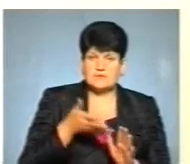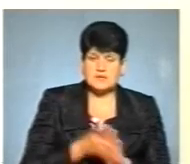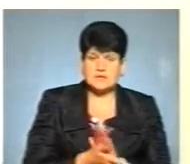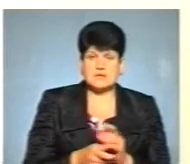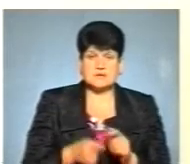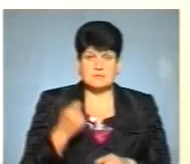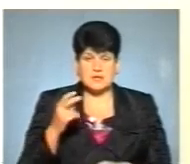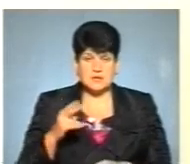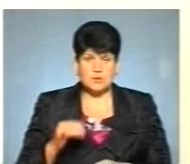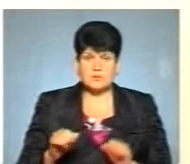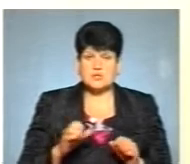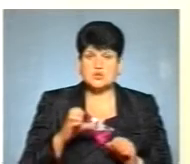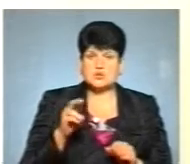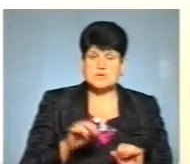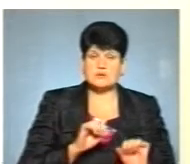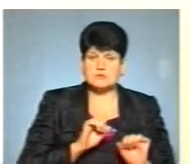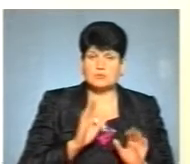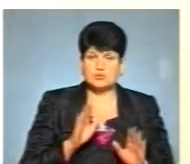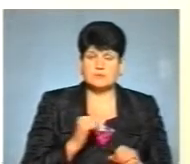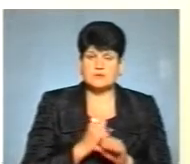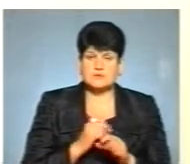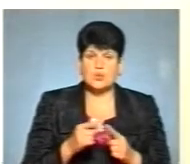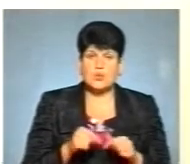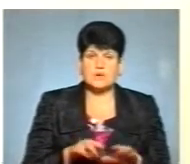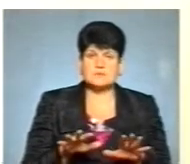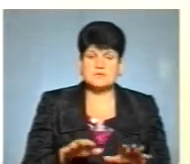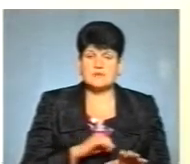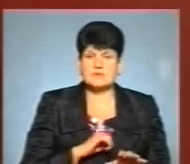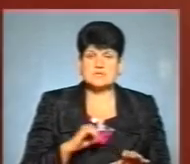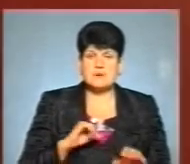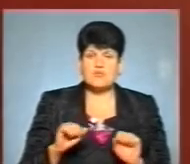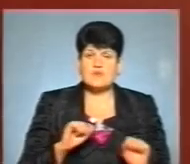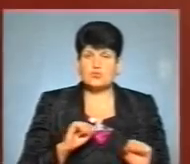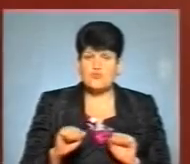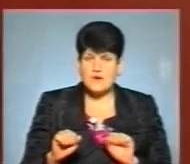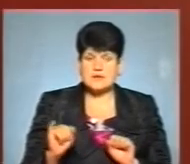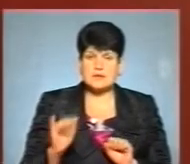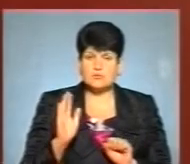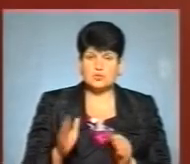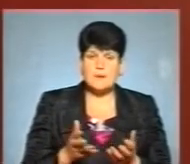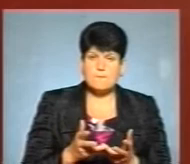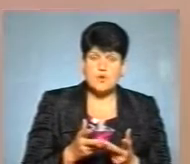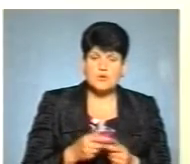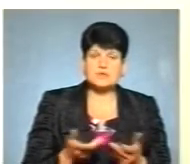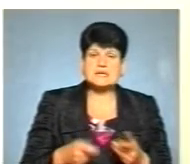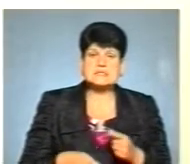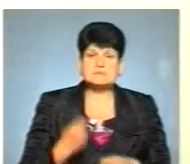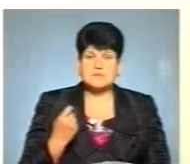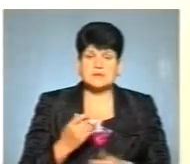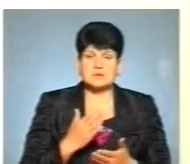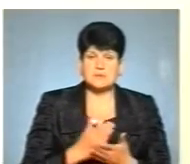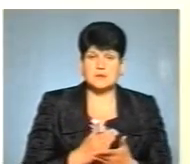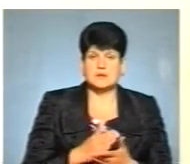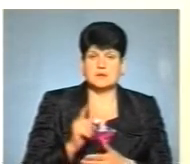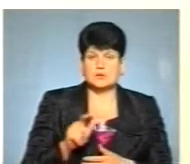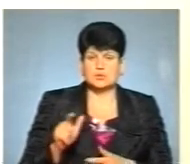Управління соціального захисту буде працювати з органами місцевого самоврядування і буде пораховано, які збитки понесли мешканці